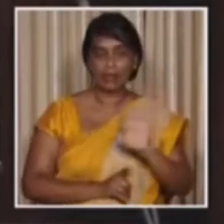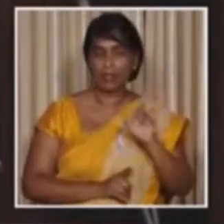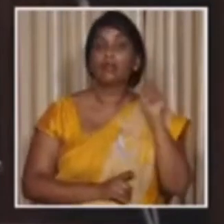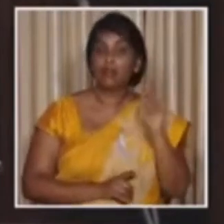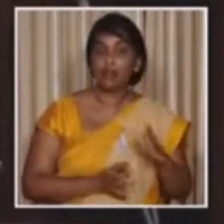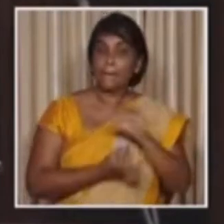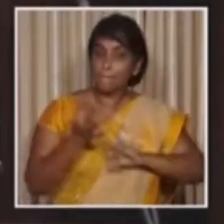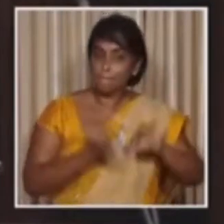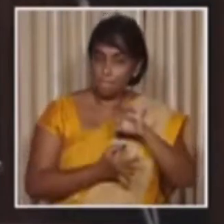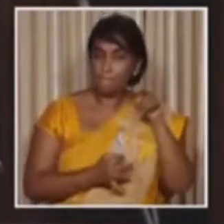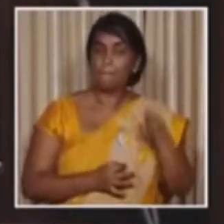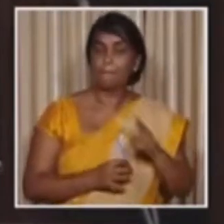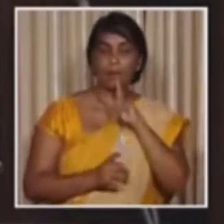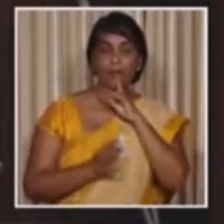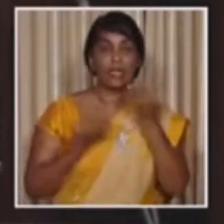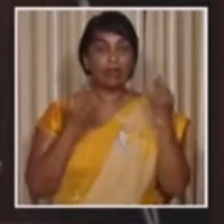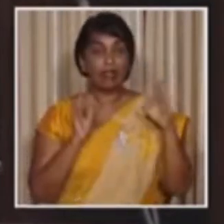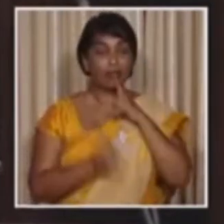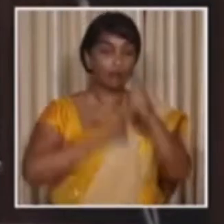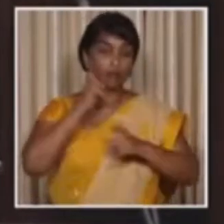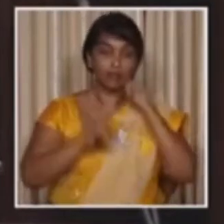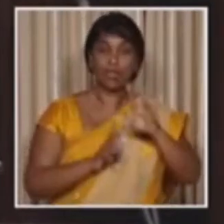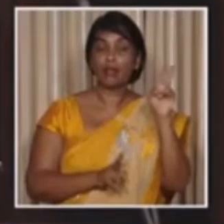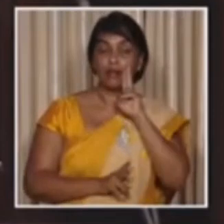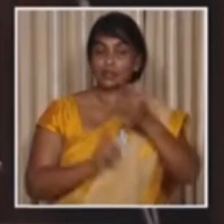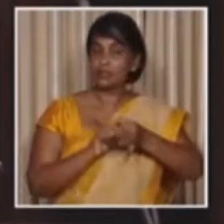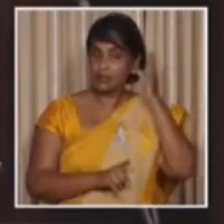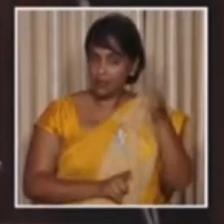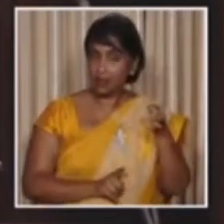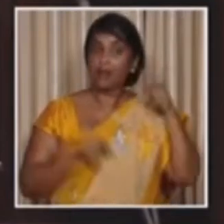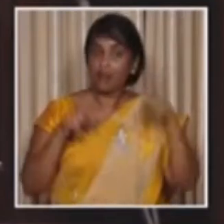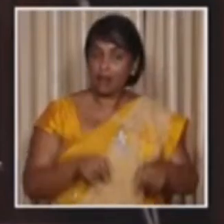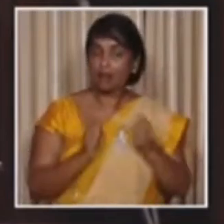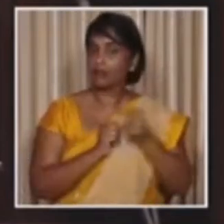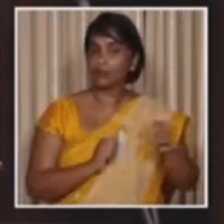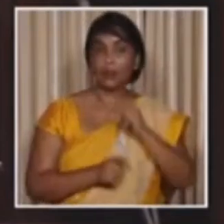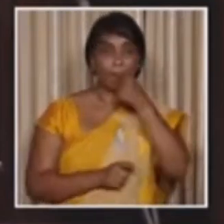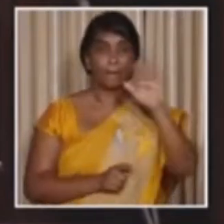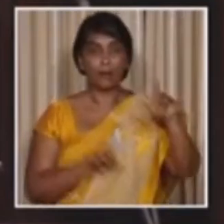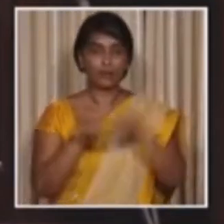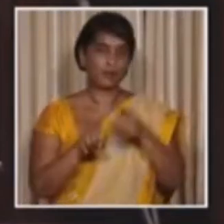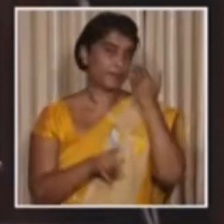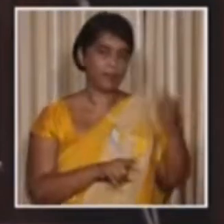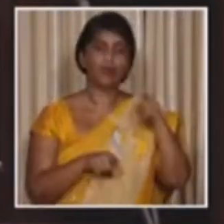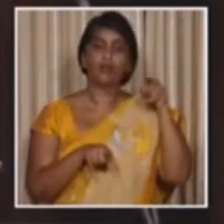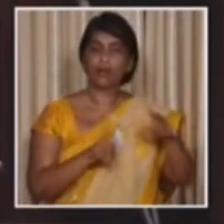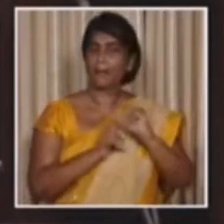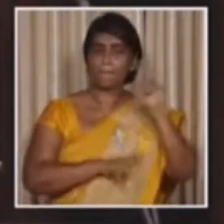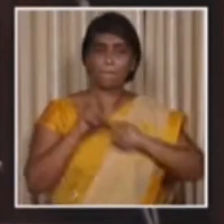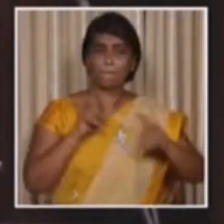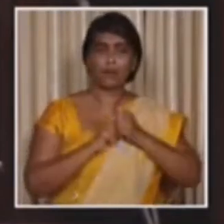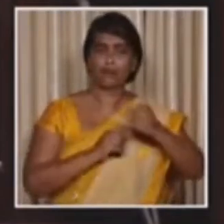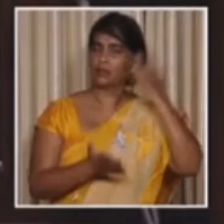මේ ප්‍රජාතන්ත්‍රවාදී ගැන ඩිමොක්‍රසි ගැන මහාලකොර කයිවාරු ගහපු රනිල් වික්‍රමසිංහ ජනාධිපතිතුමා අද හැසිරෙන්නේ හිට්ලර් වගේ බව පේනවා ඒක නිසා මේ පාර්ලිමේන්තු